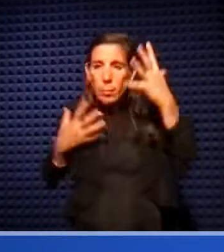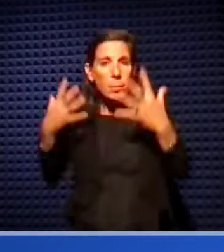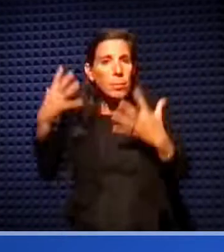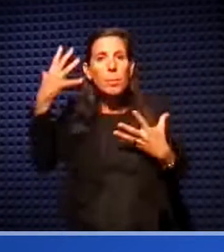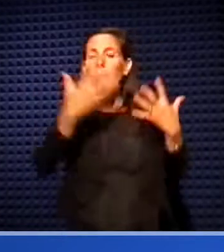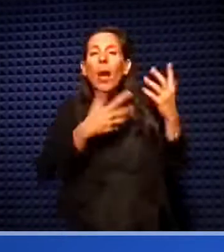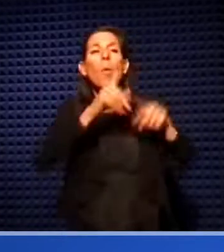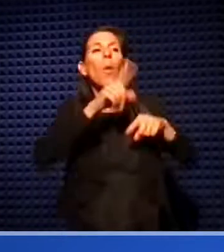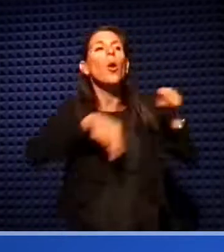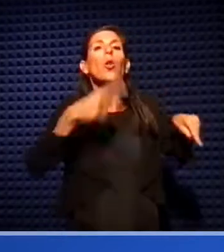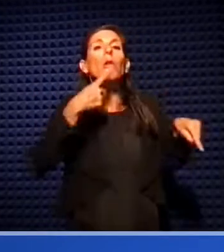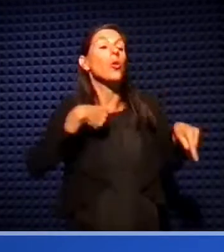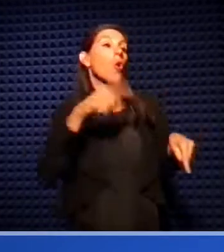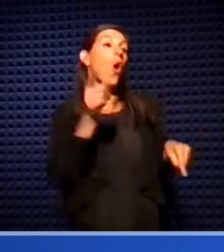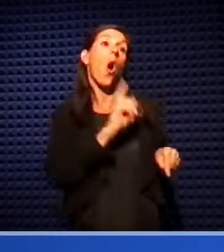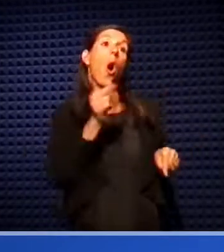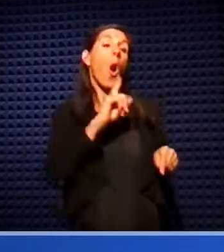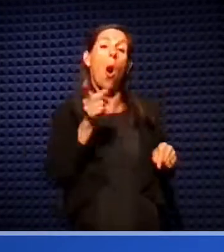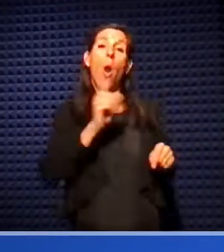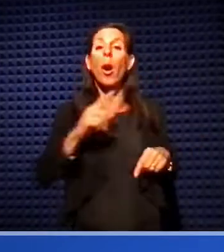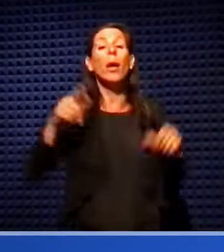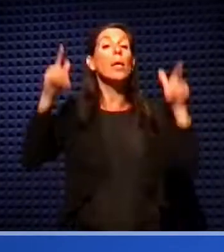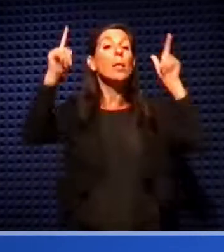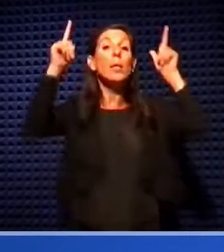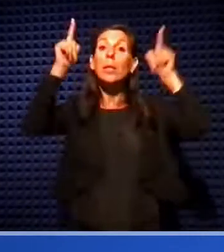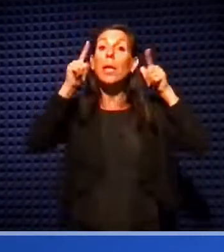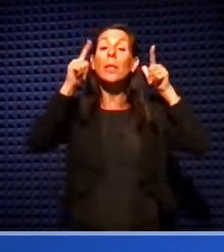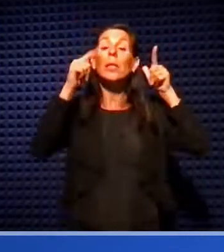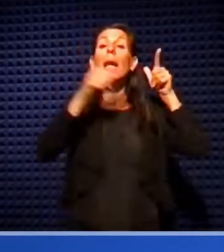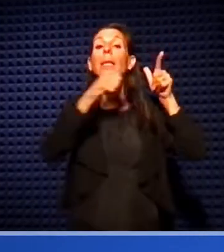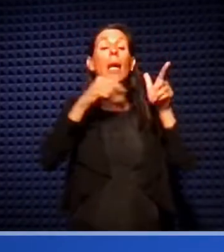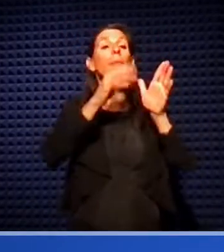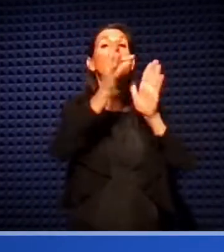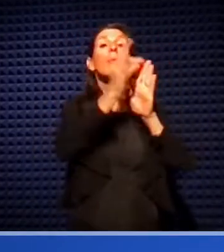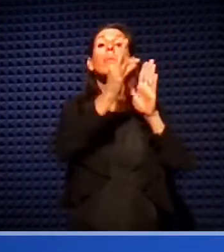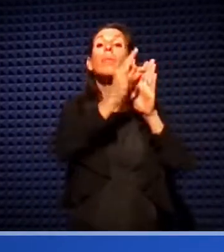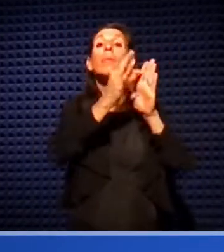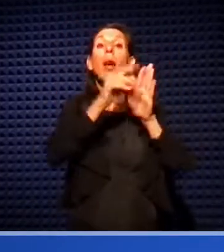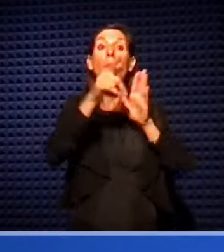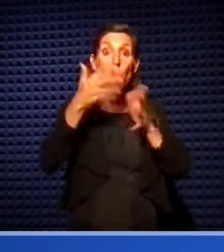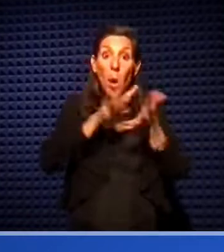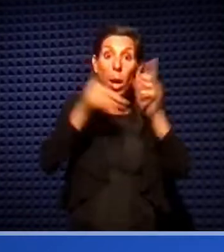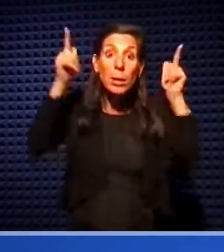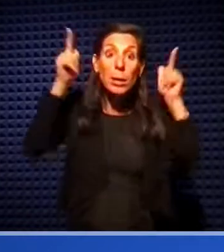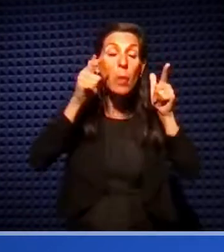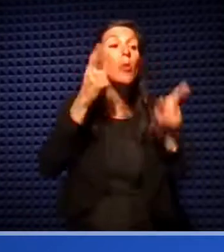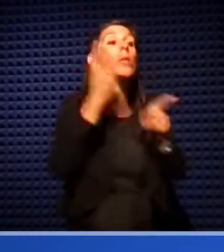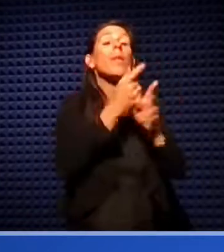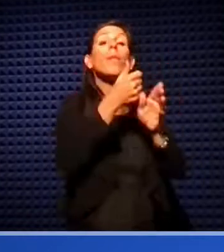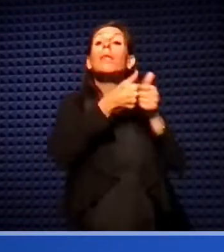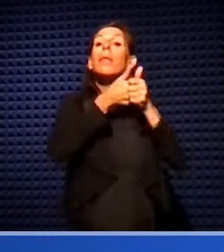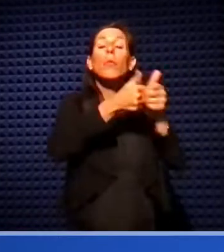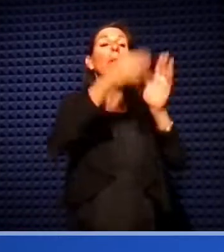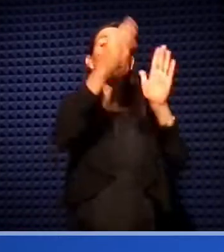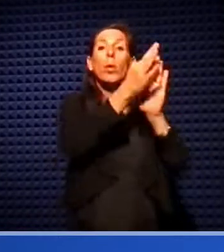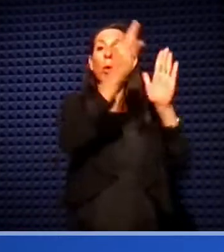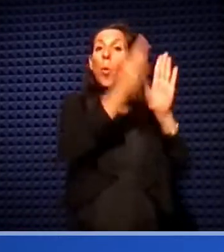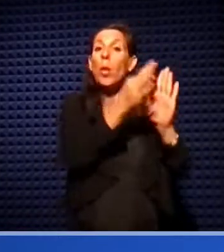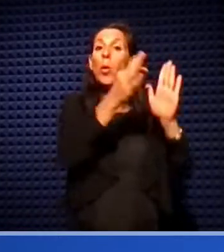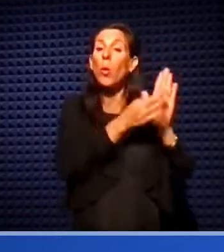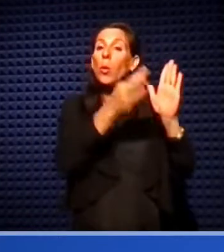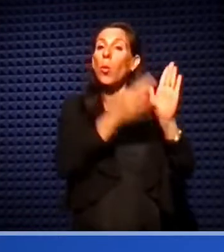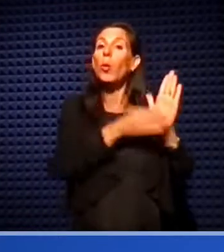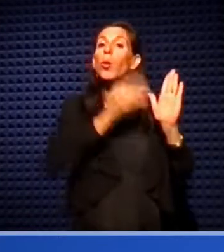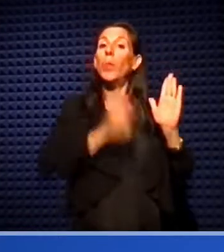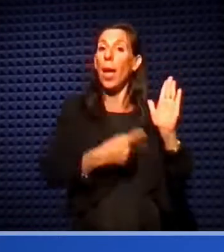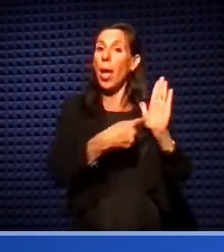نتنا أوجو أزاننا زدون قرو أي سأنون يوم كاب كمز بلا درق منت تتنققو كما يكن يزخونه درق منت حد حماق